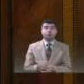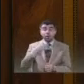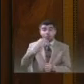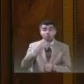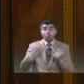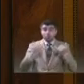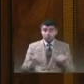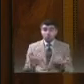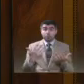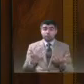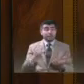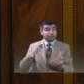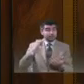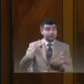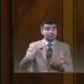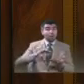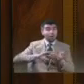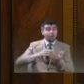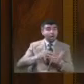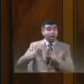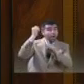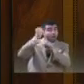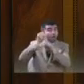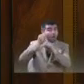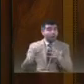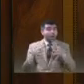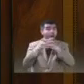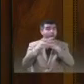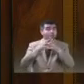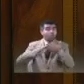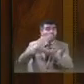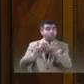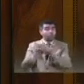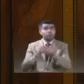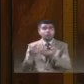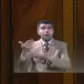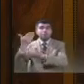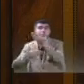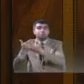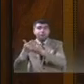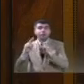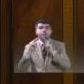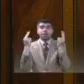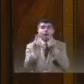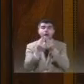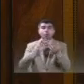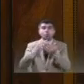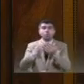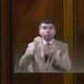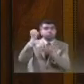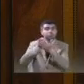المرحلة تقتضي توفيق بين التوازنات الماكرو اقتصادية وبين تشجيع